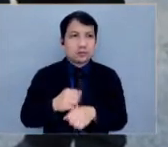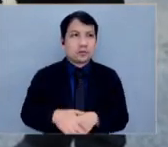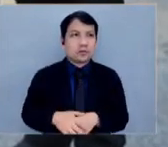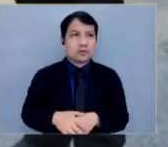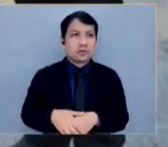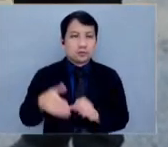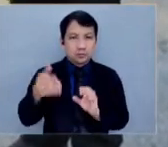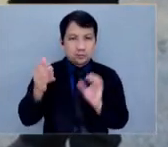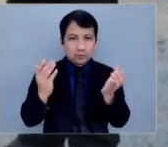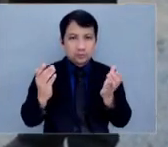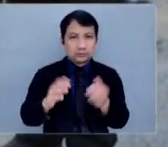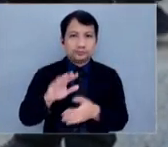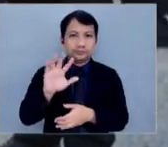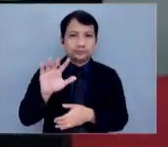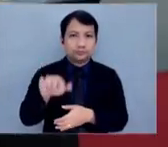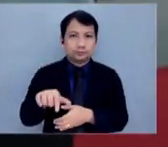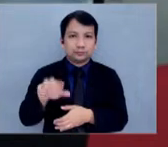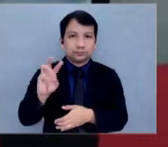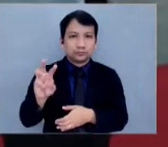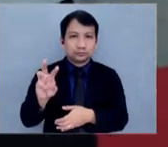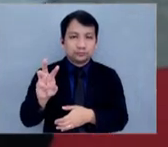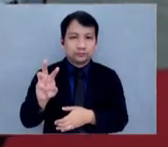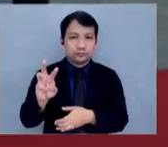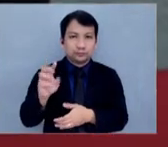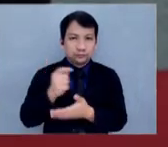higit 5.6 trillion pesos.